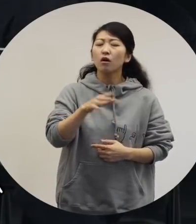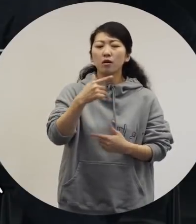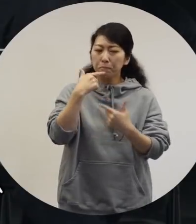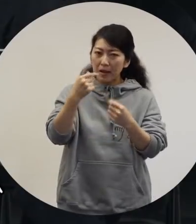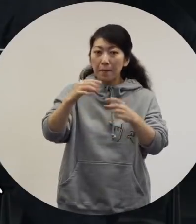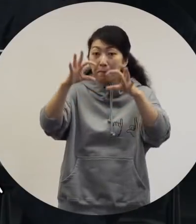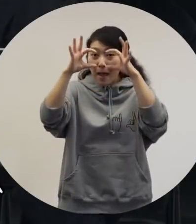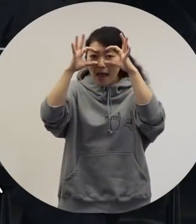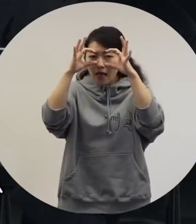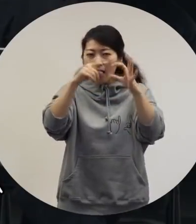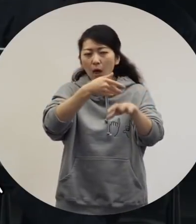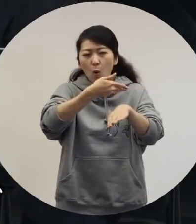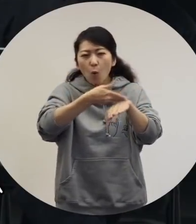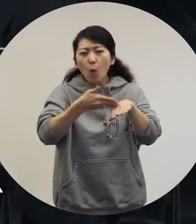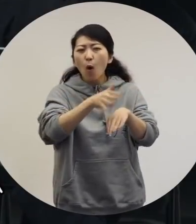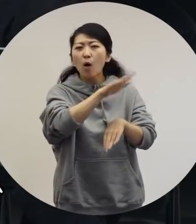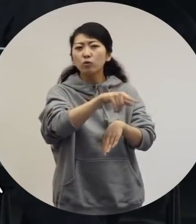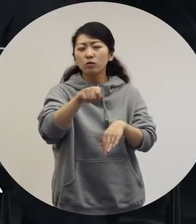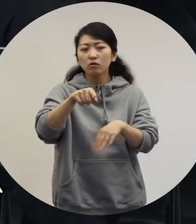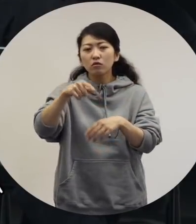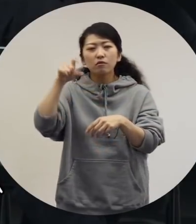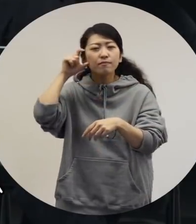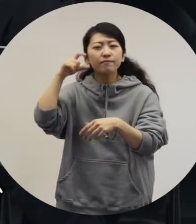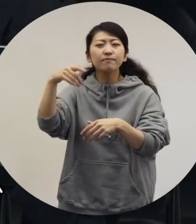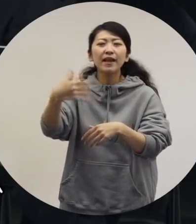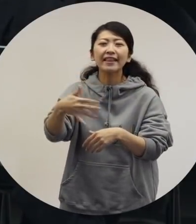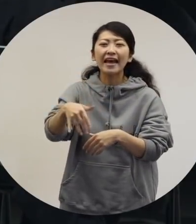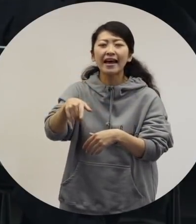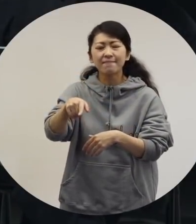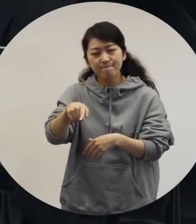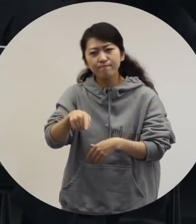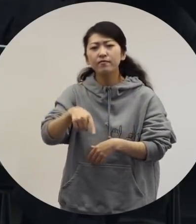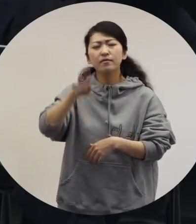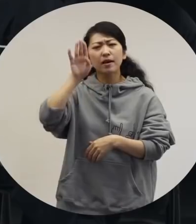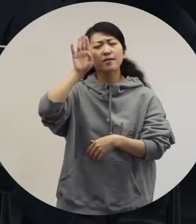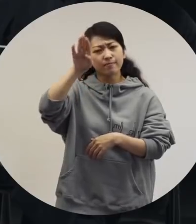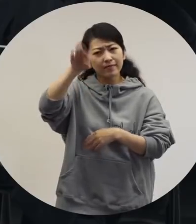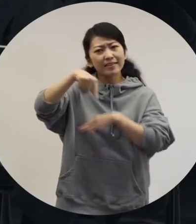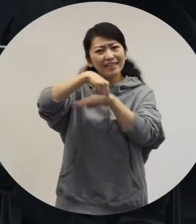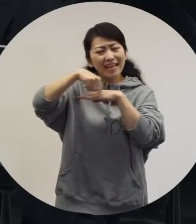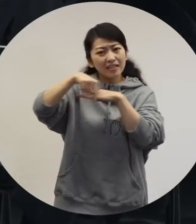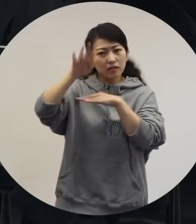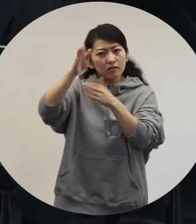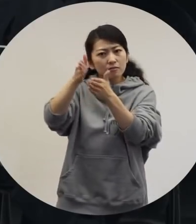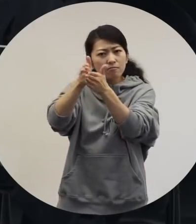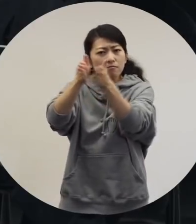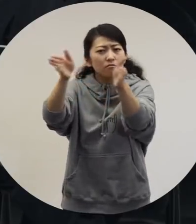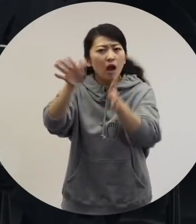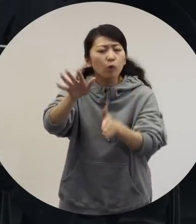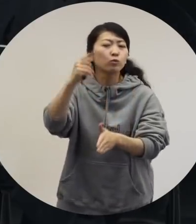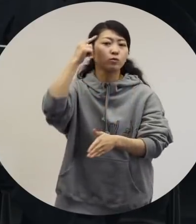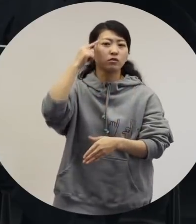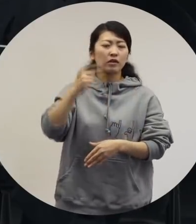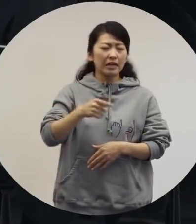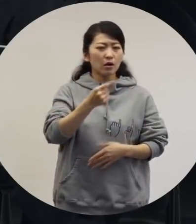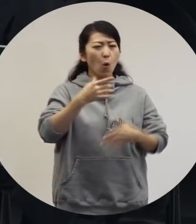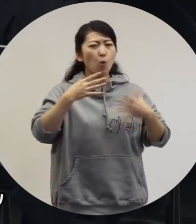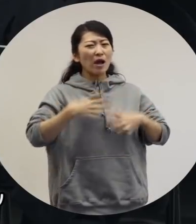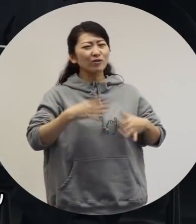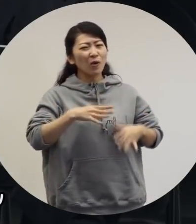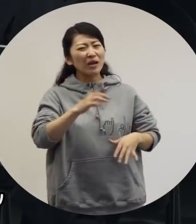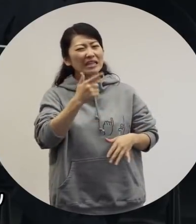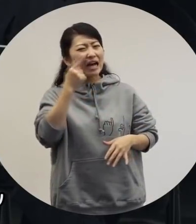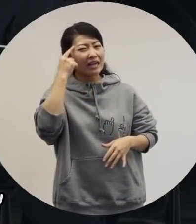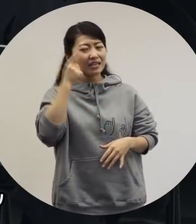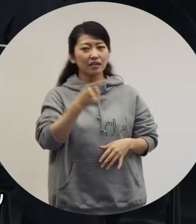まだまだやっぱりメガネほど洗練されたデザインになってないっていうか、まだまだデザインの可能性はあるなと思うんですけど、 ファッションになりきれてないっ